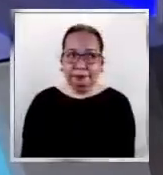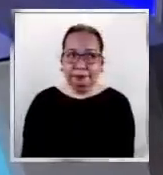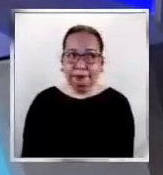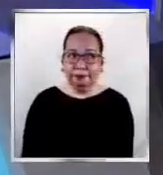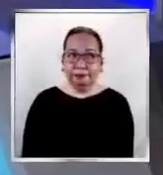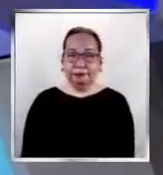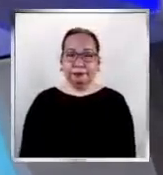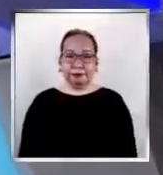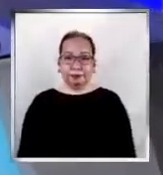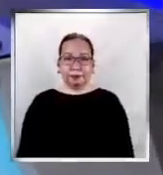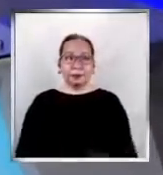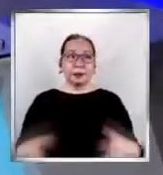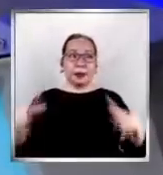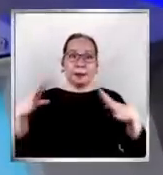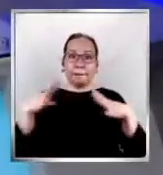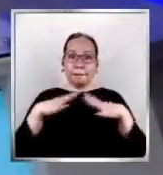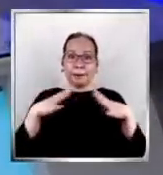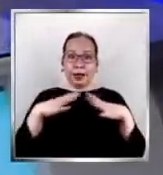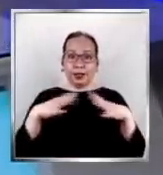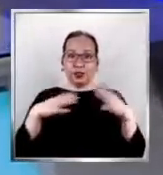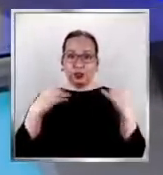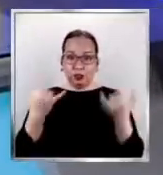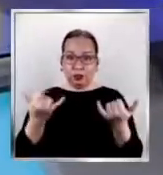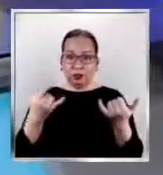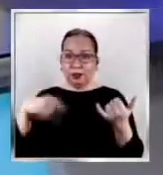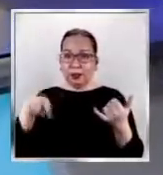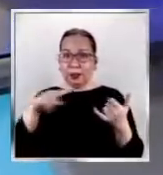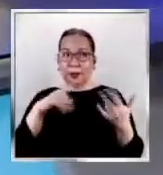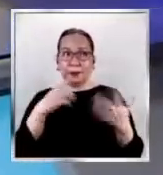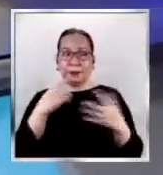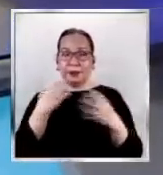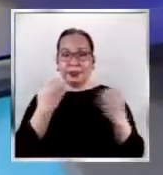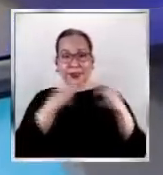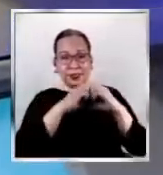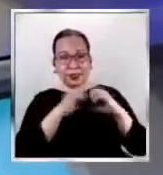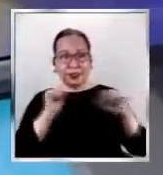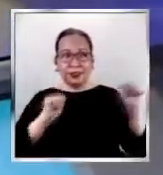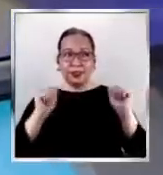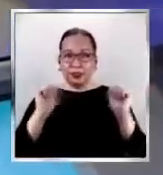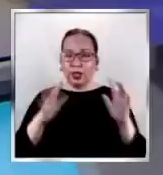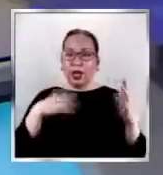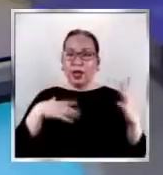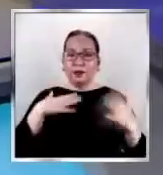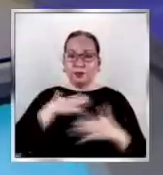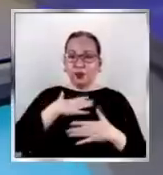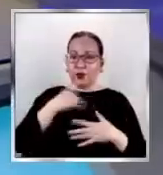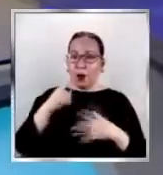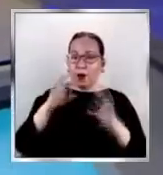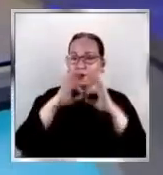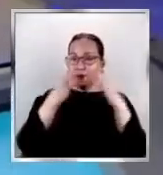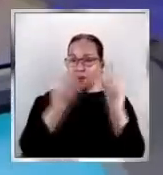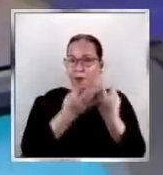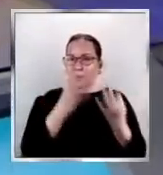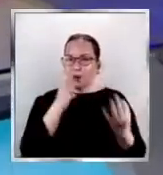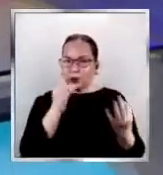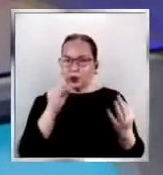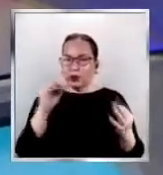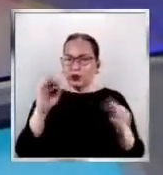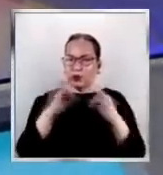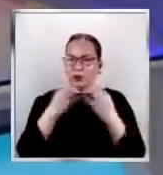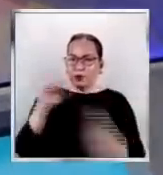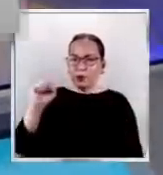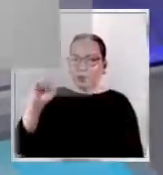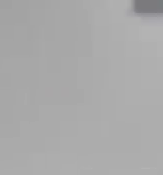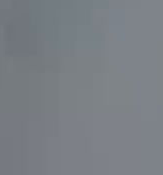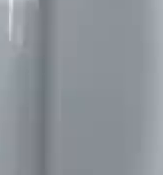Bakasyon mode ng ilang Kapuso Squad. Parehong nag-enjoy sa kani-kanilang beach bunting ang pamilya Soto at pamilya Dantes. Narito ang aking